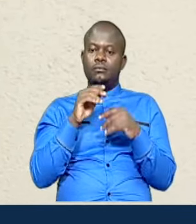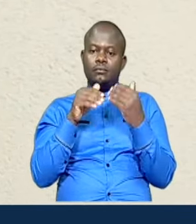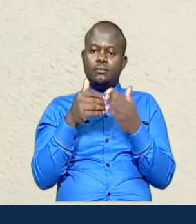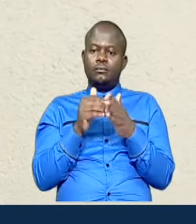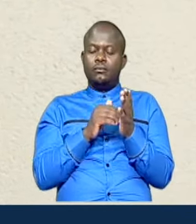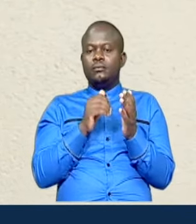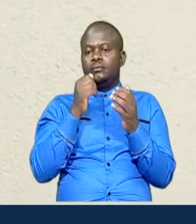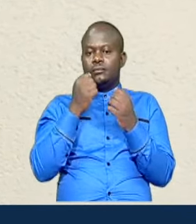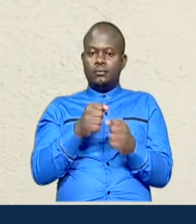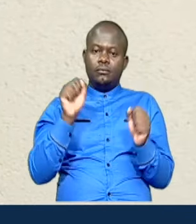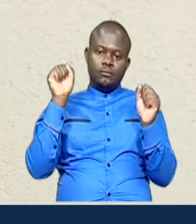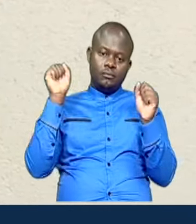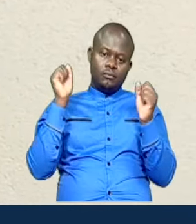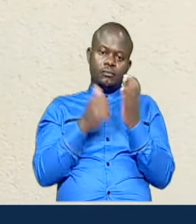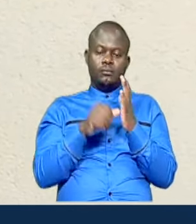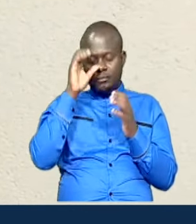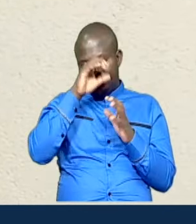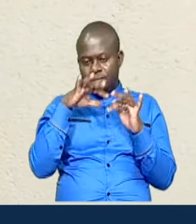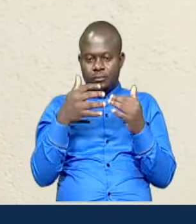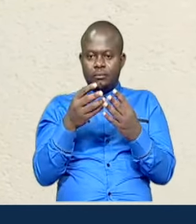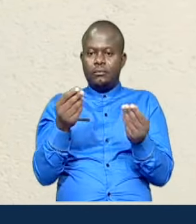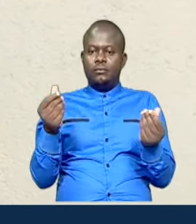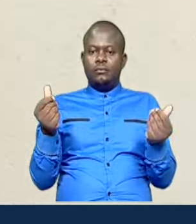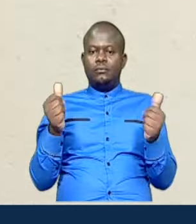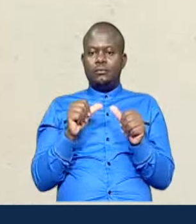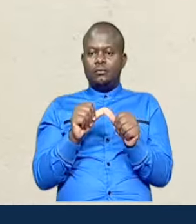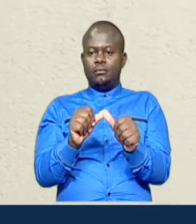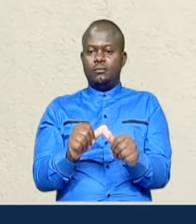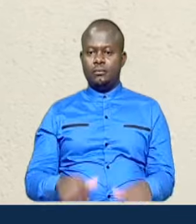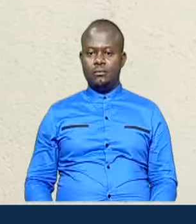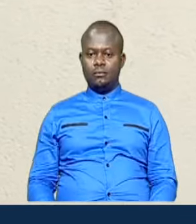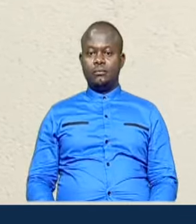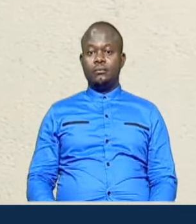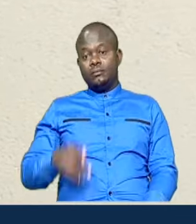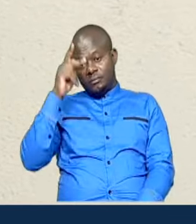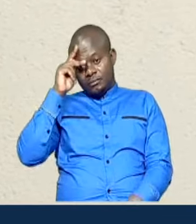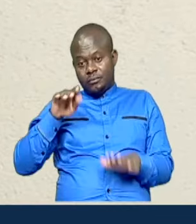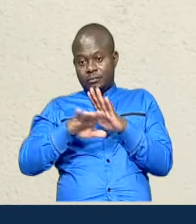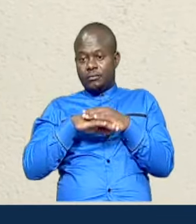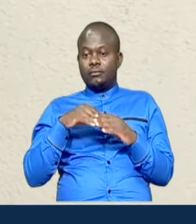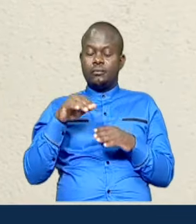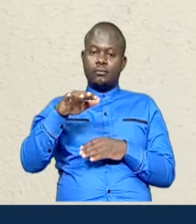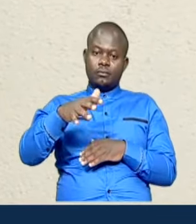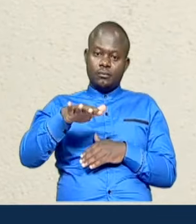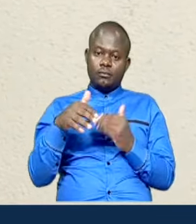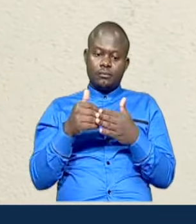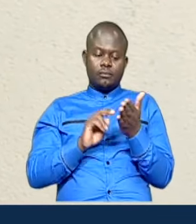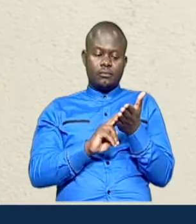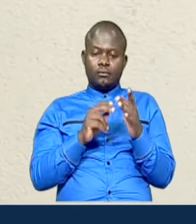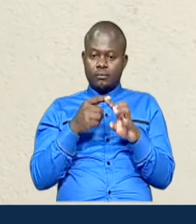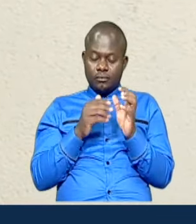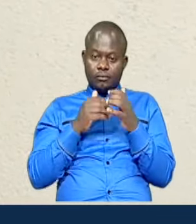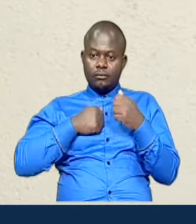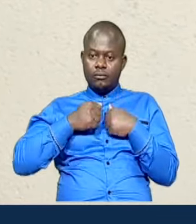cyangwa bacitse ku icumu ibibazo babishakira igisubizo kirambye. Ubumenyingiro bukoresha energi kandi u